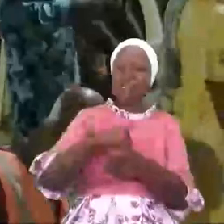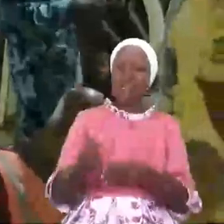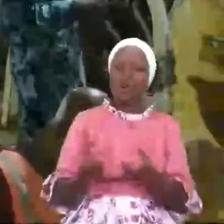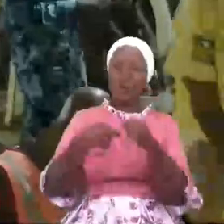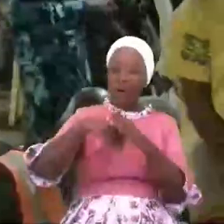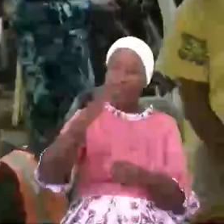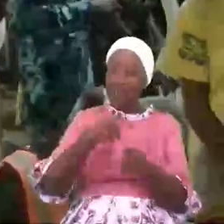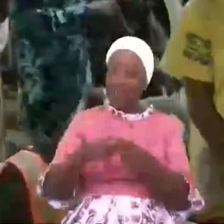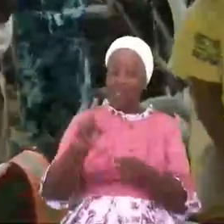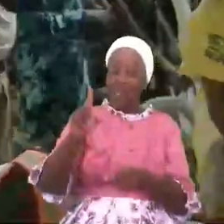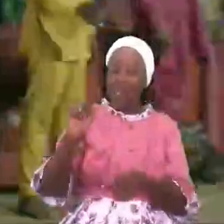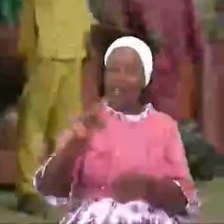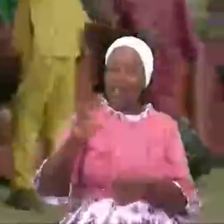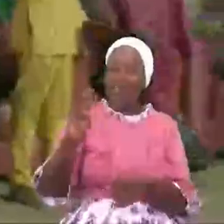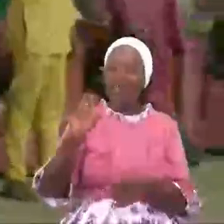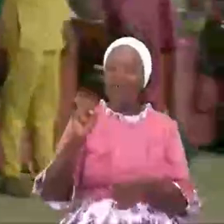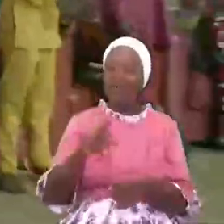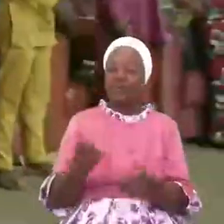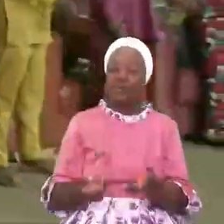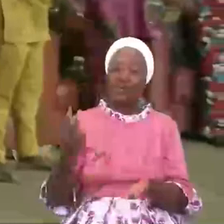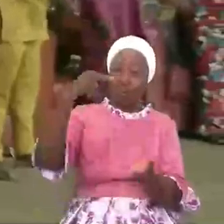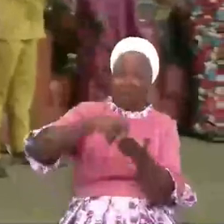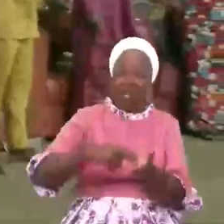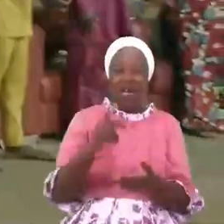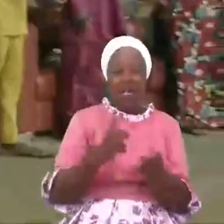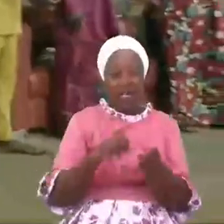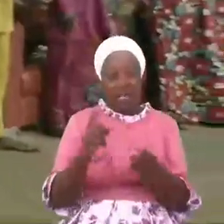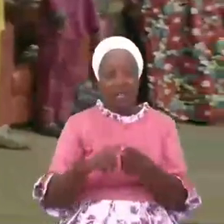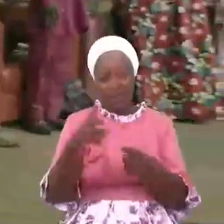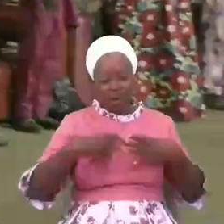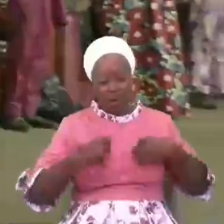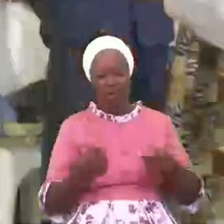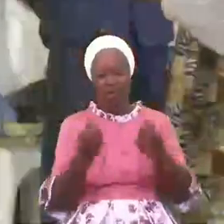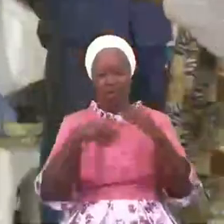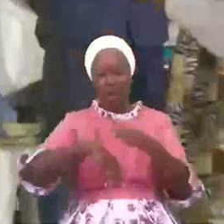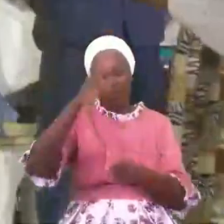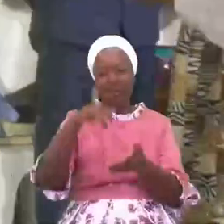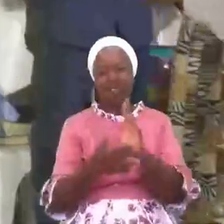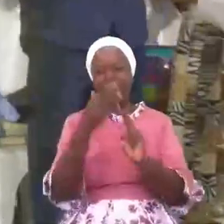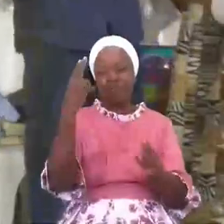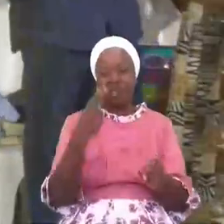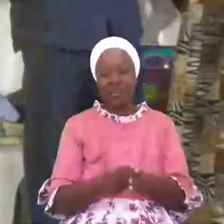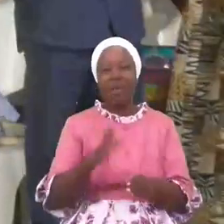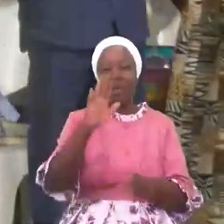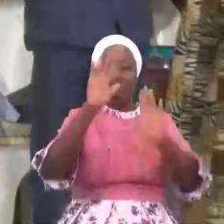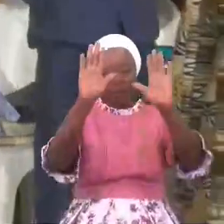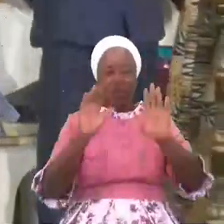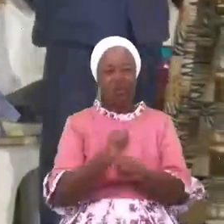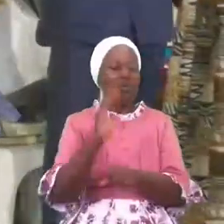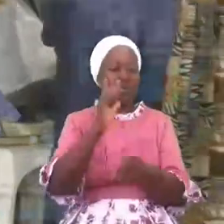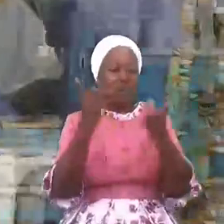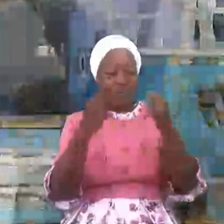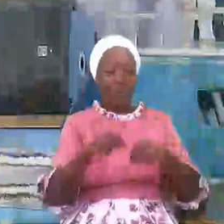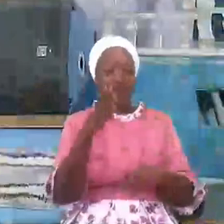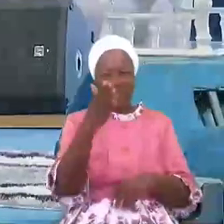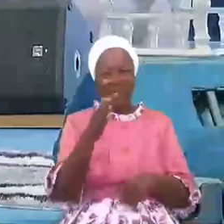Et Lazare est sorti. Ta guérison va sortir. Ton miracle va se